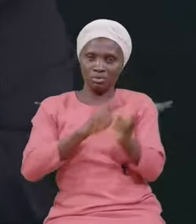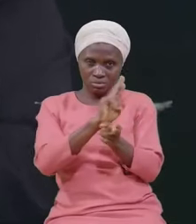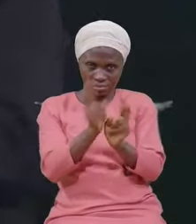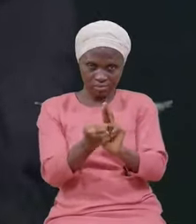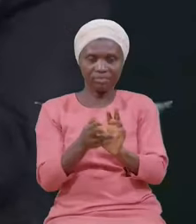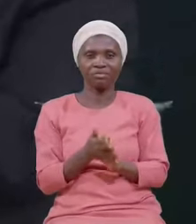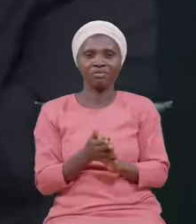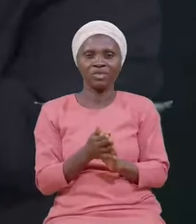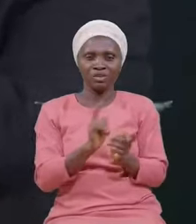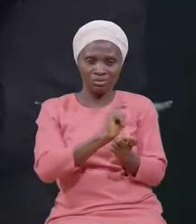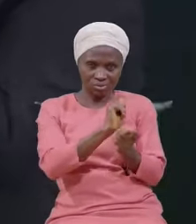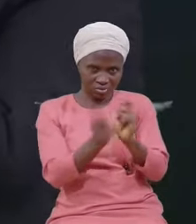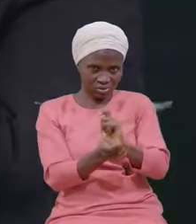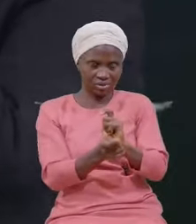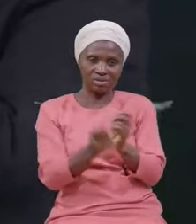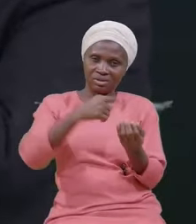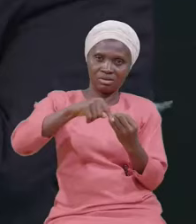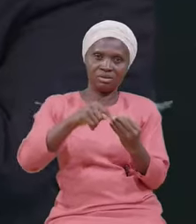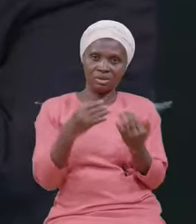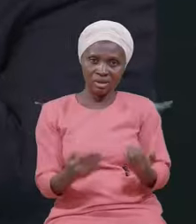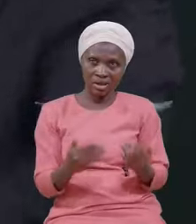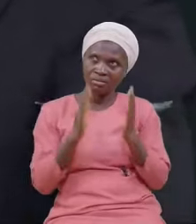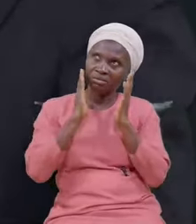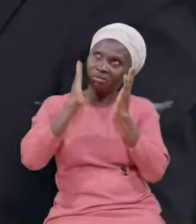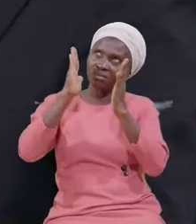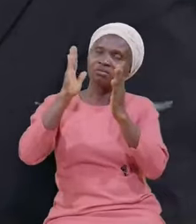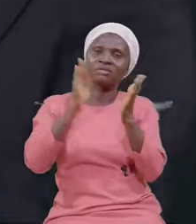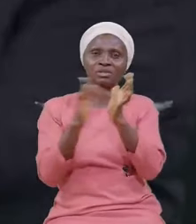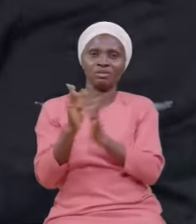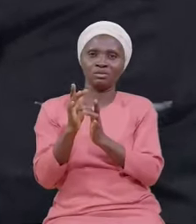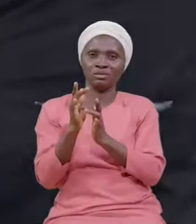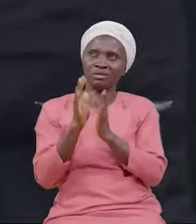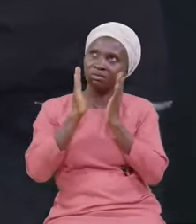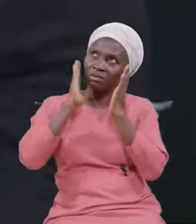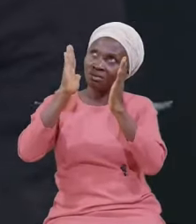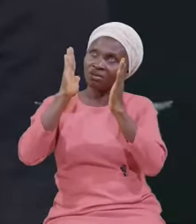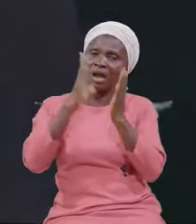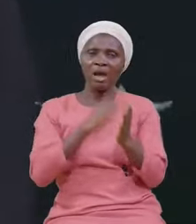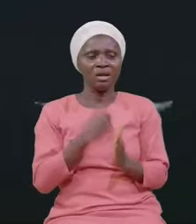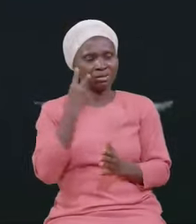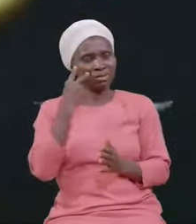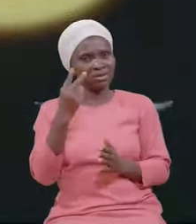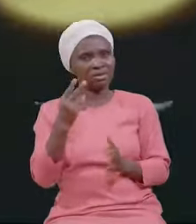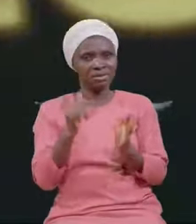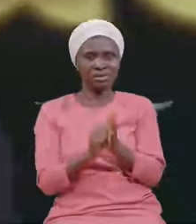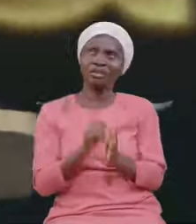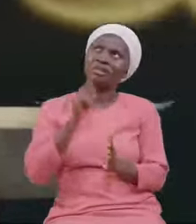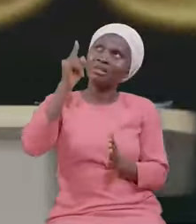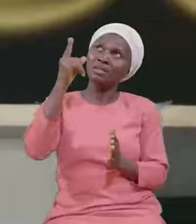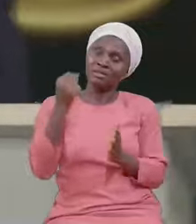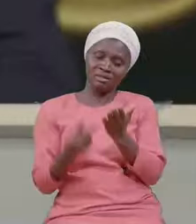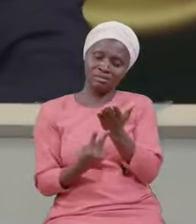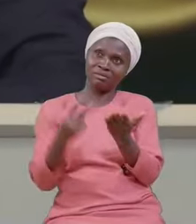tradition. Revenez, regardez Jésus face à face et voyez. Celui qui